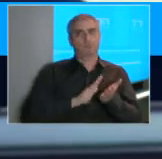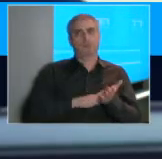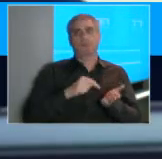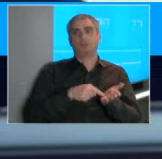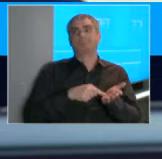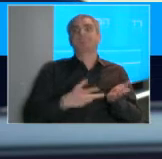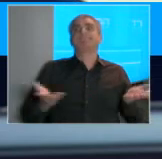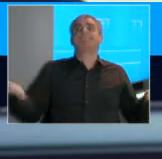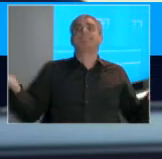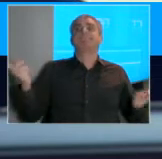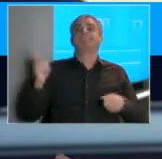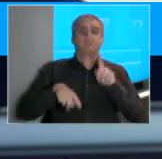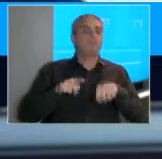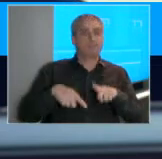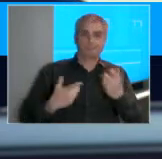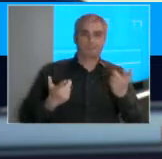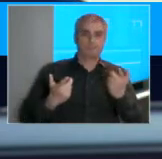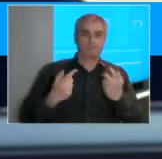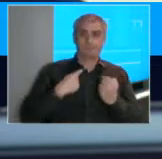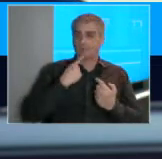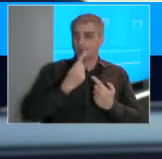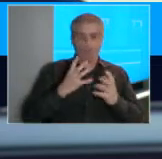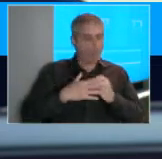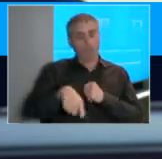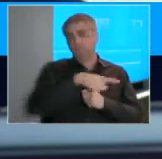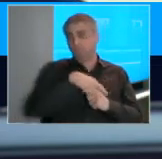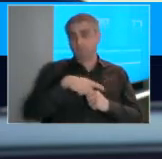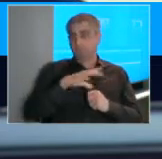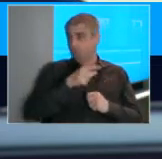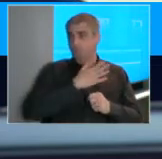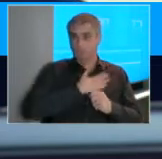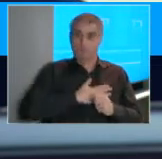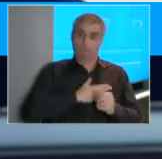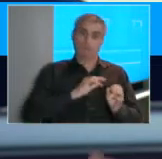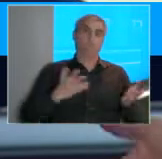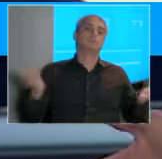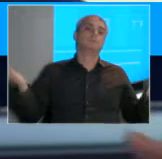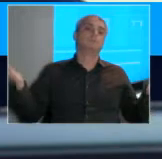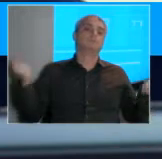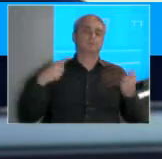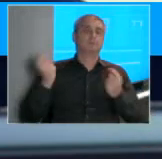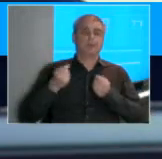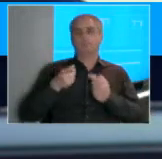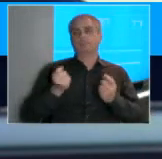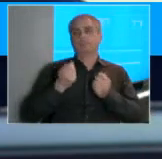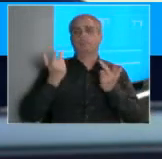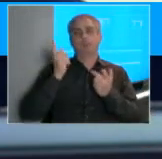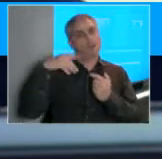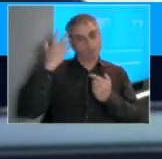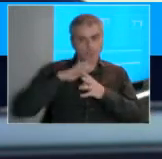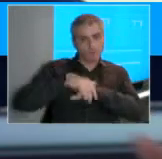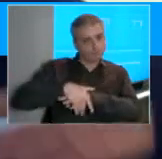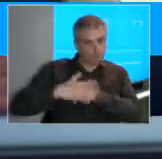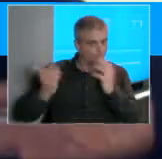בחשבון שהצורת הבאה של העם שלו, ואם זהו רצונו, וקמפיין זה קמפיין, ויכול להיות